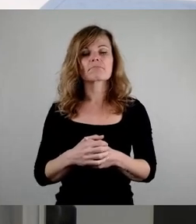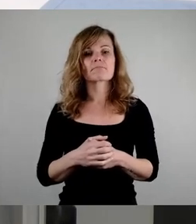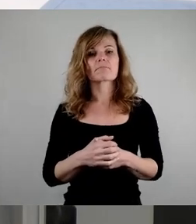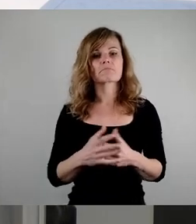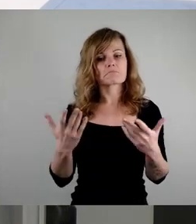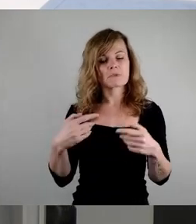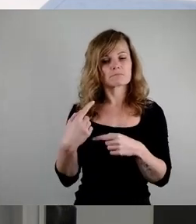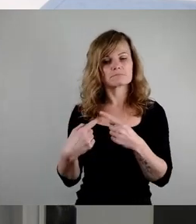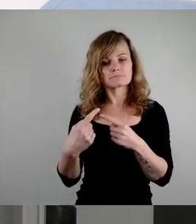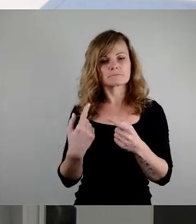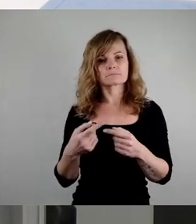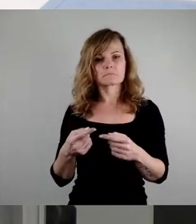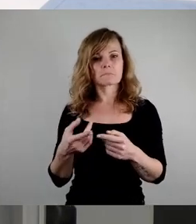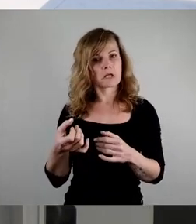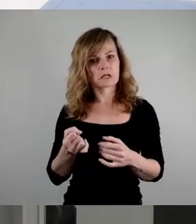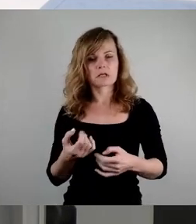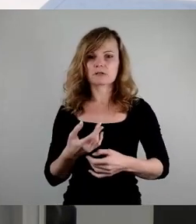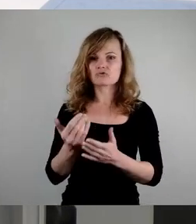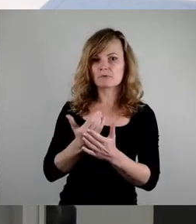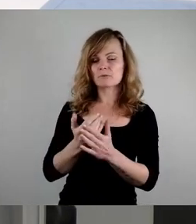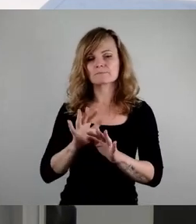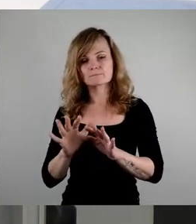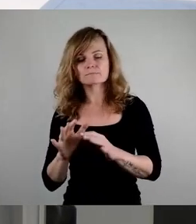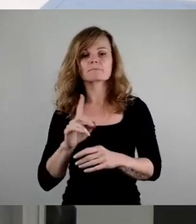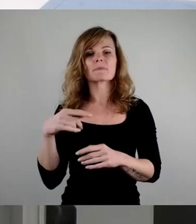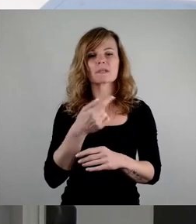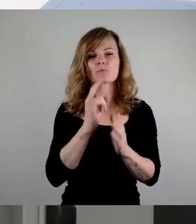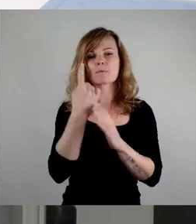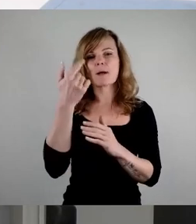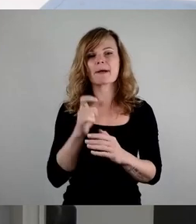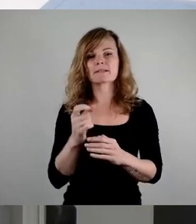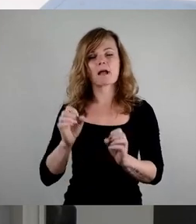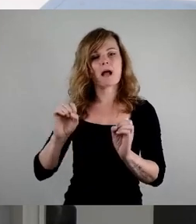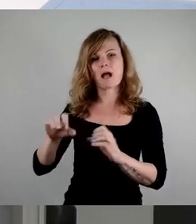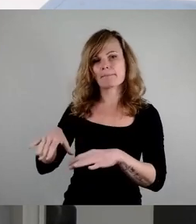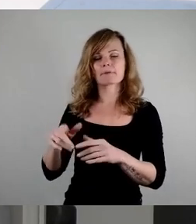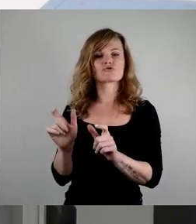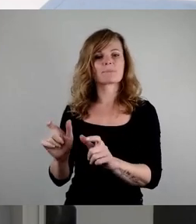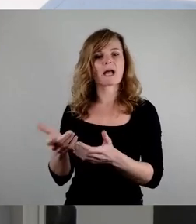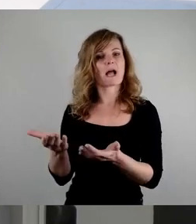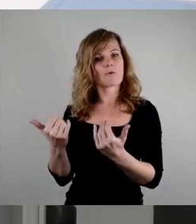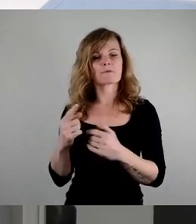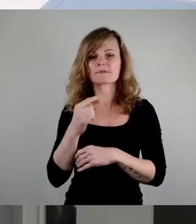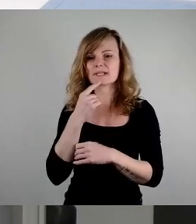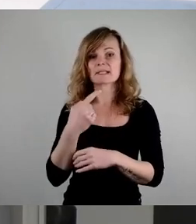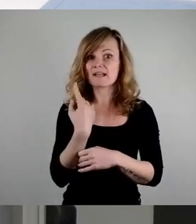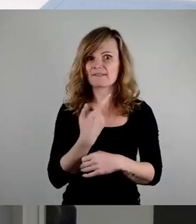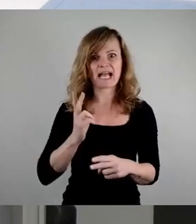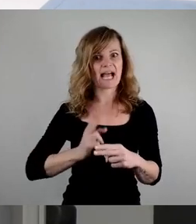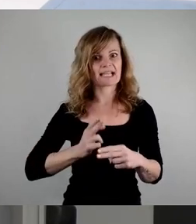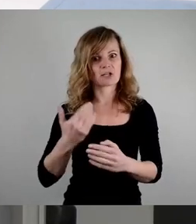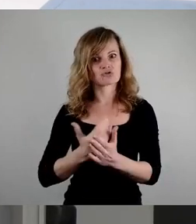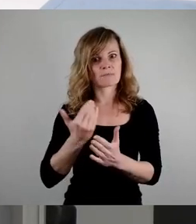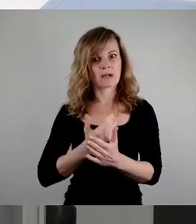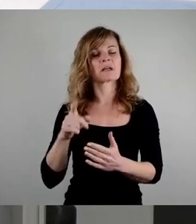die Worte, ja, wenn wir eisern sparen, so war die Worte gewesen, dann wird alles wieder in Ordnung geben. Und